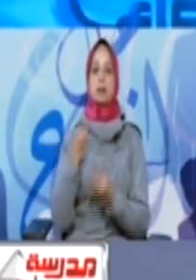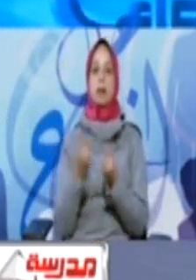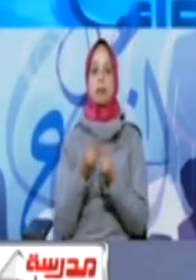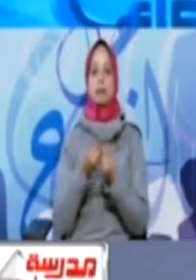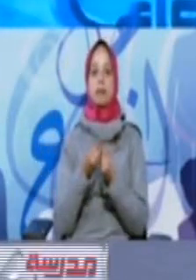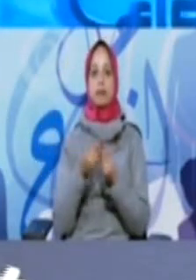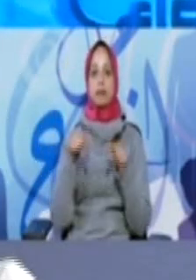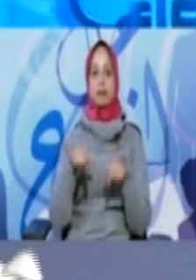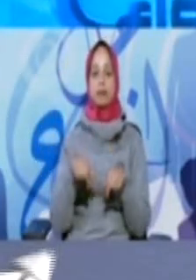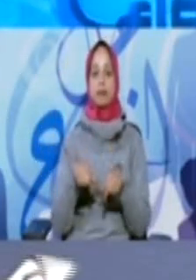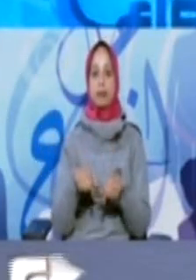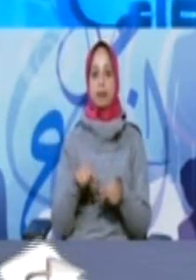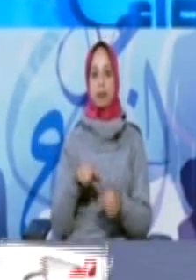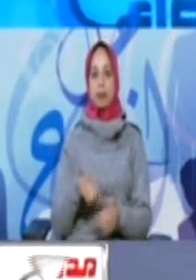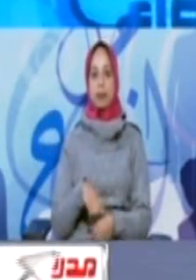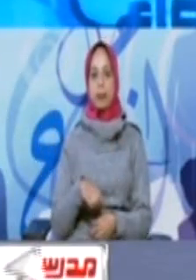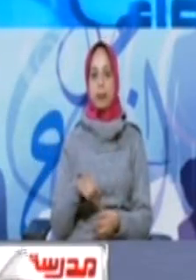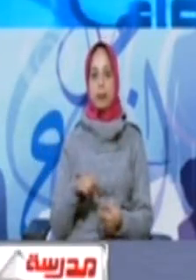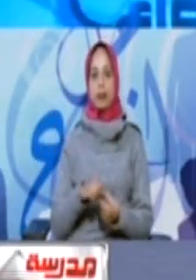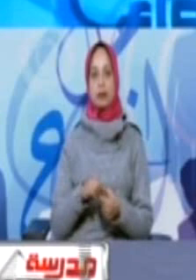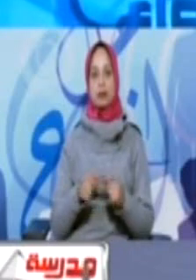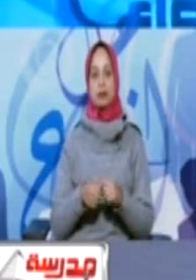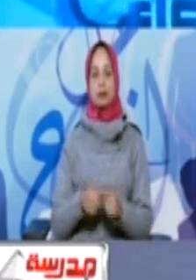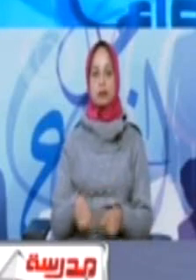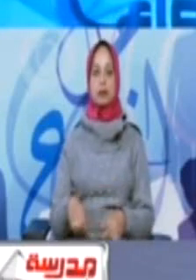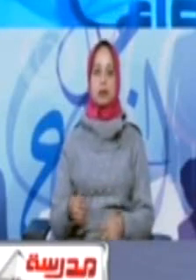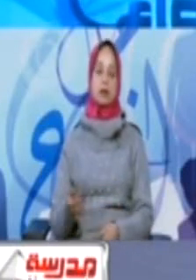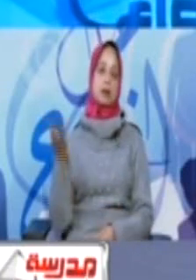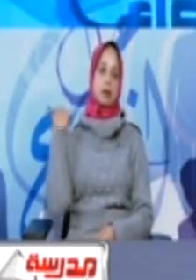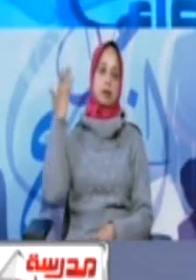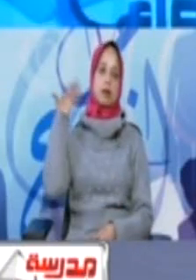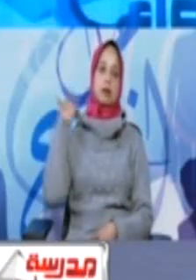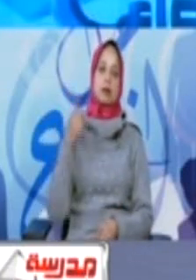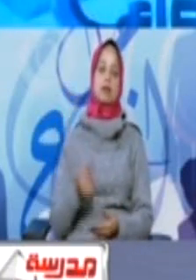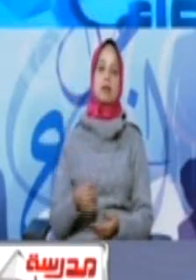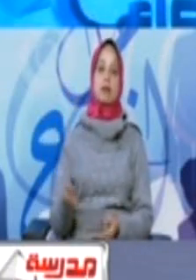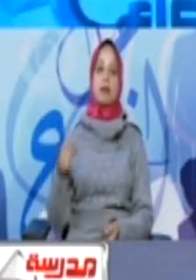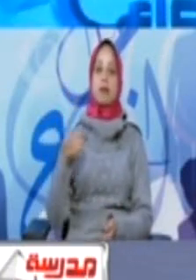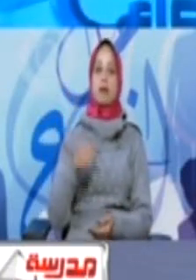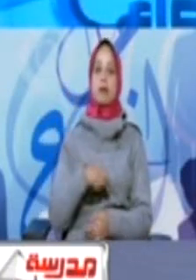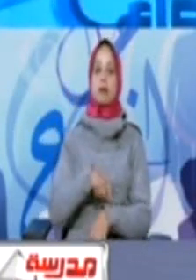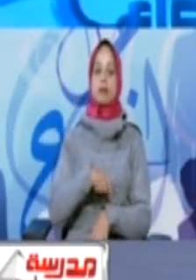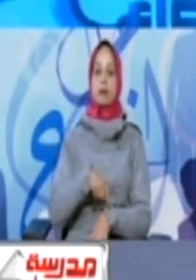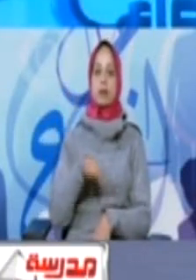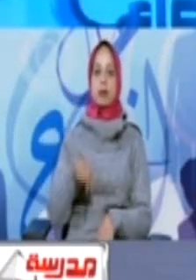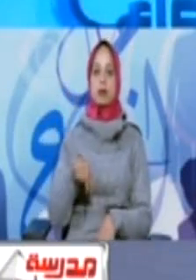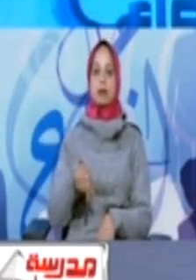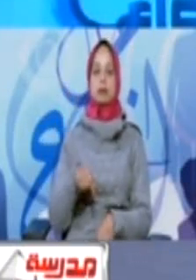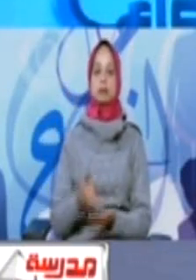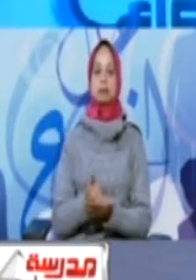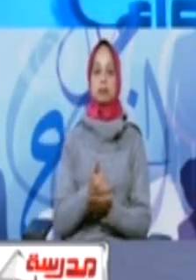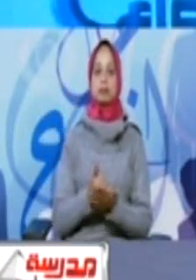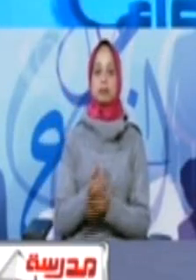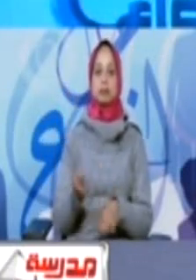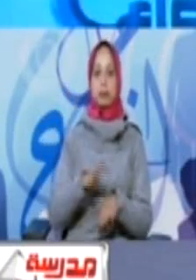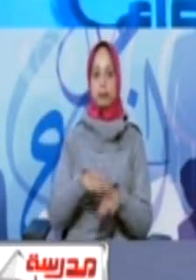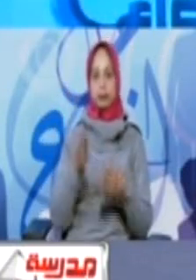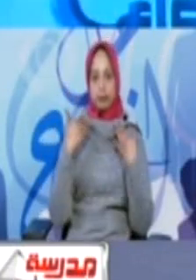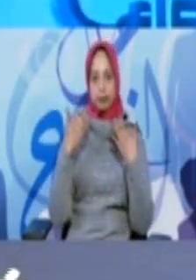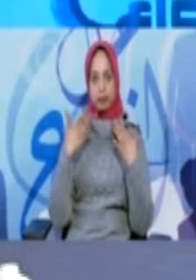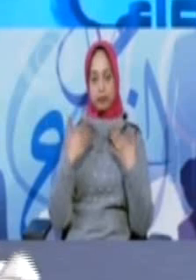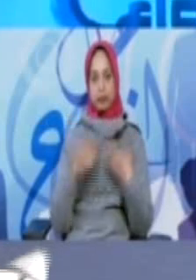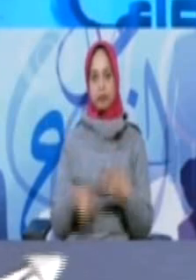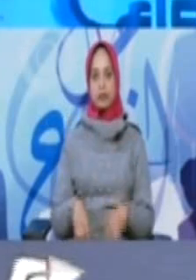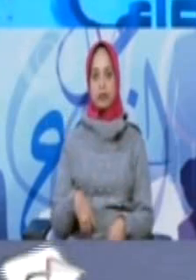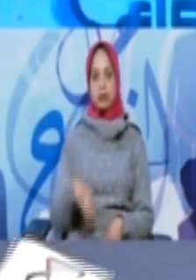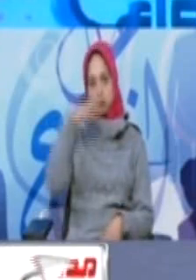برنامج التاريخ في مدرسة على الهواء، قالوا الساعة ما كانتش مقضية. نشكر طبعا الناس اللي حاولت تجدد